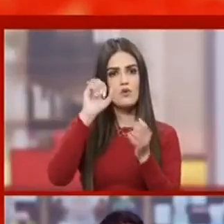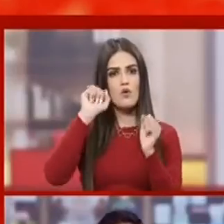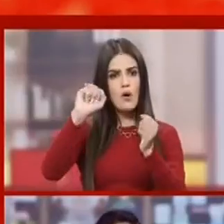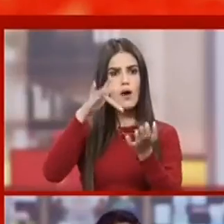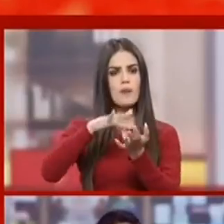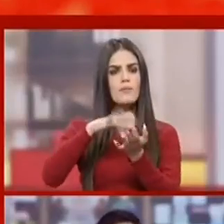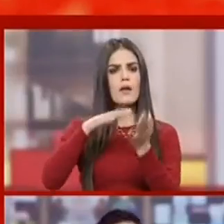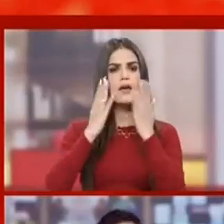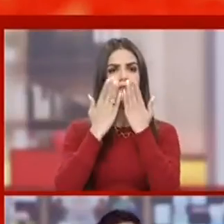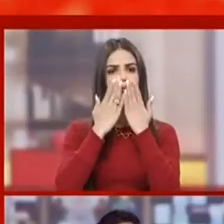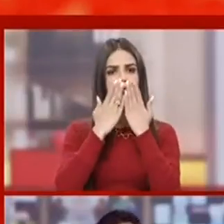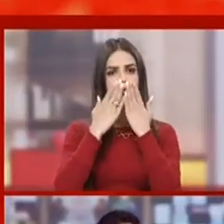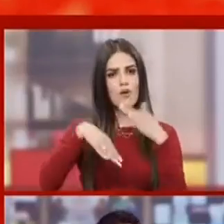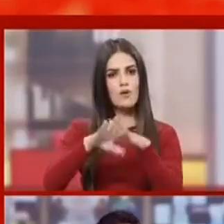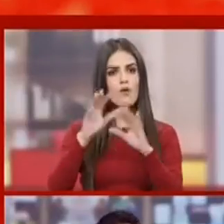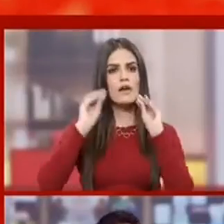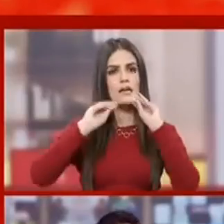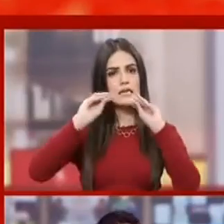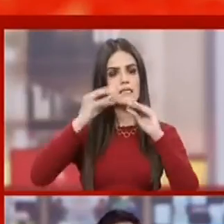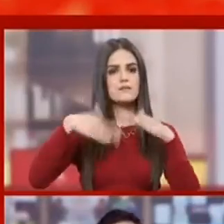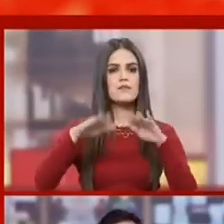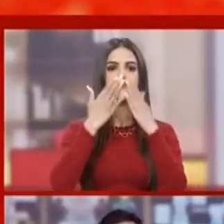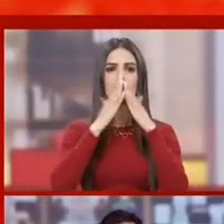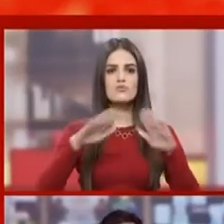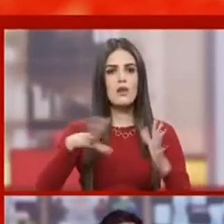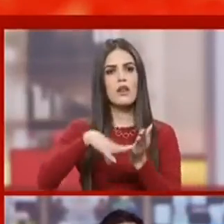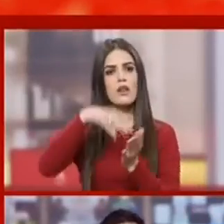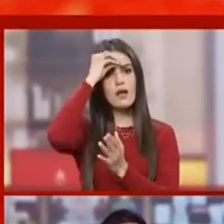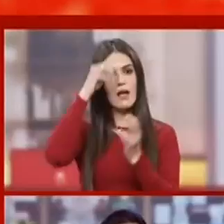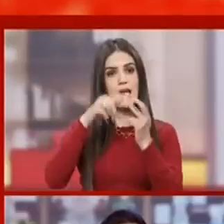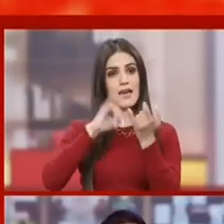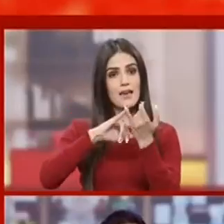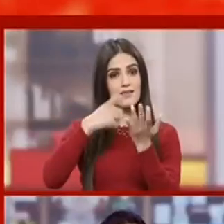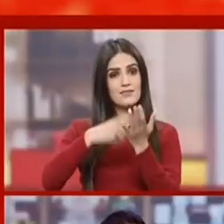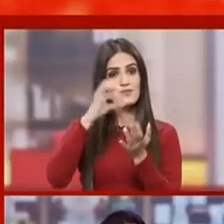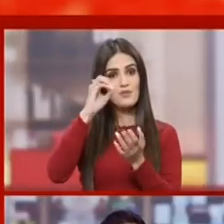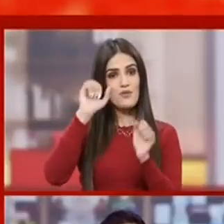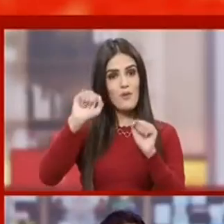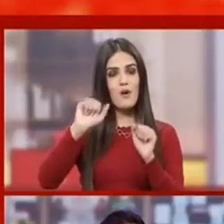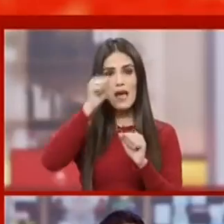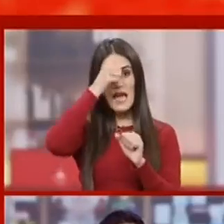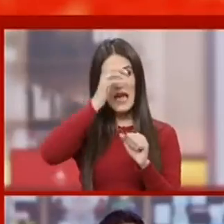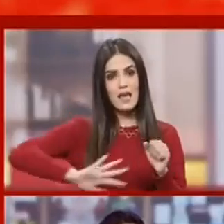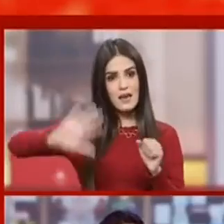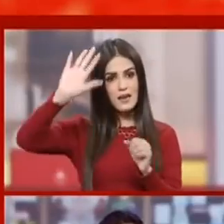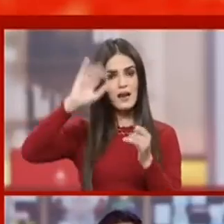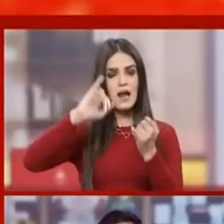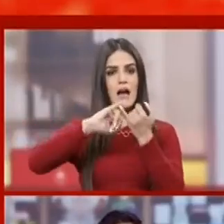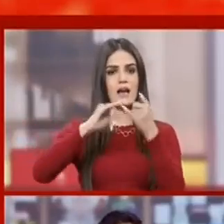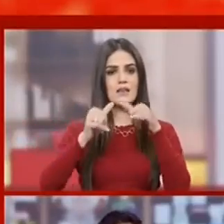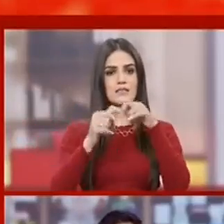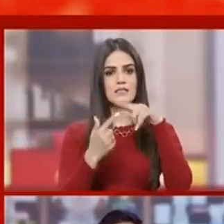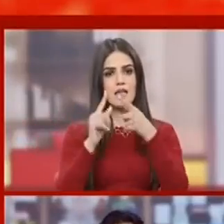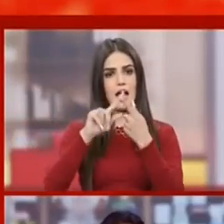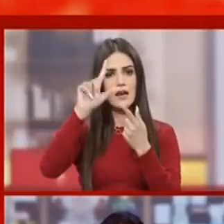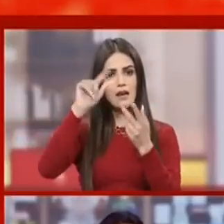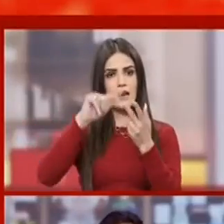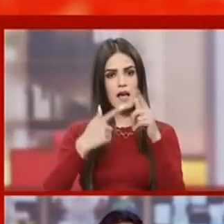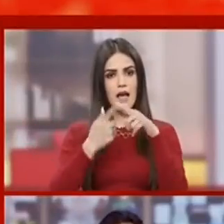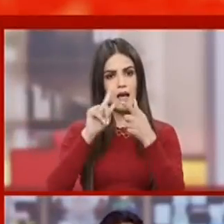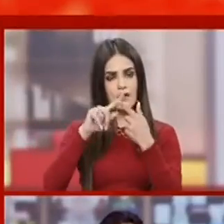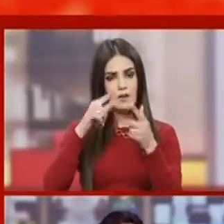सेंटर में अंतरिक्ष अनुसंधान पर अध्यान और सोध होगा इसके लिए इसरो यानि की भारती अंतरिक्ष अनुसंधान संगठन